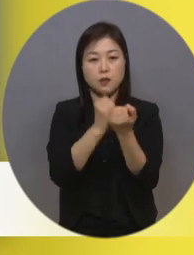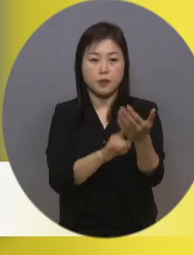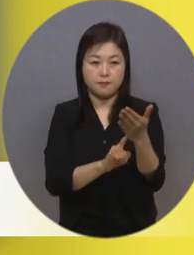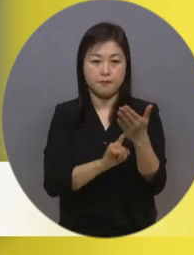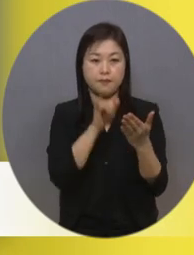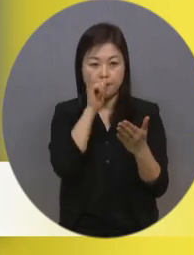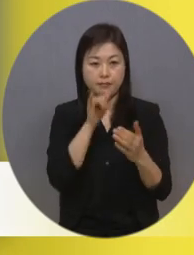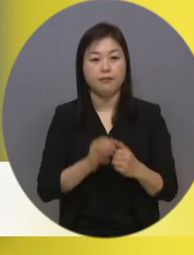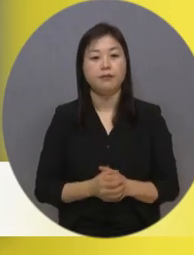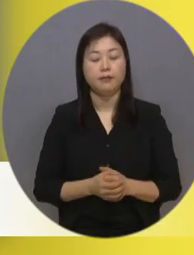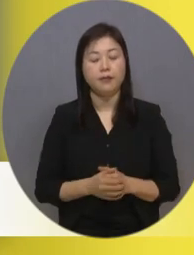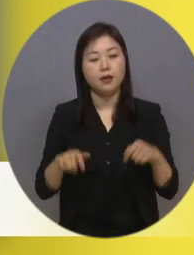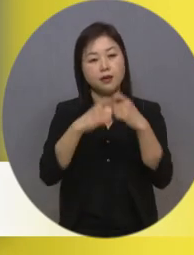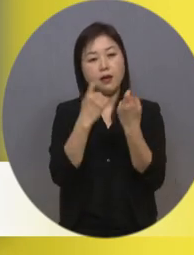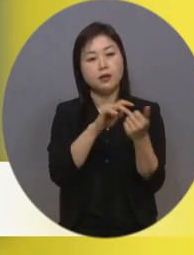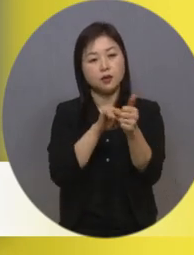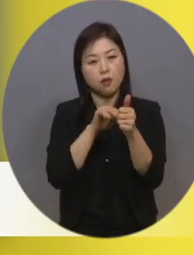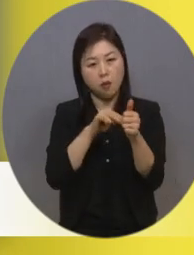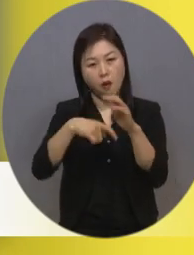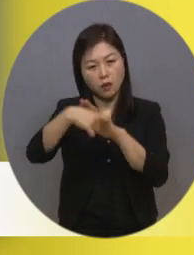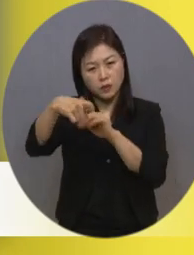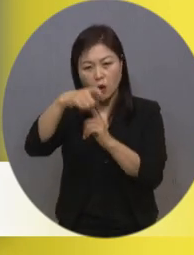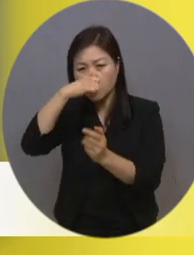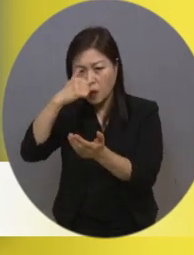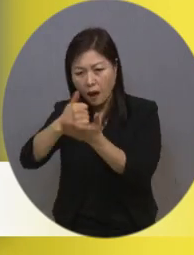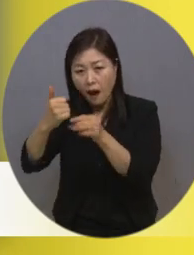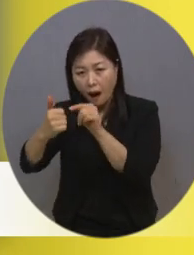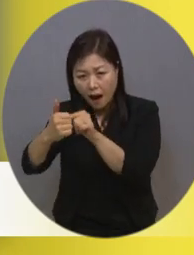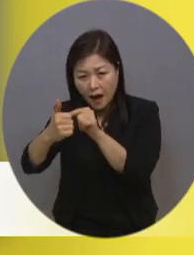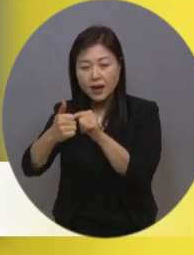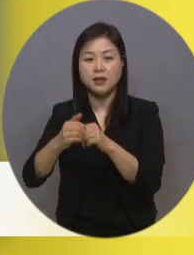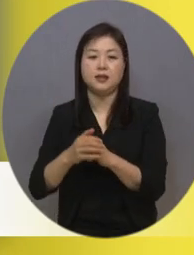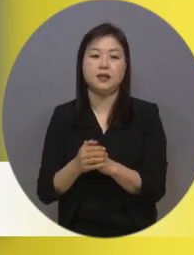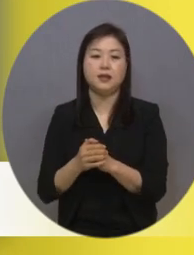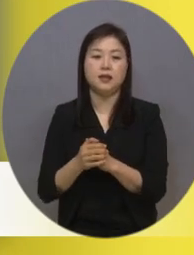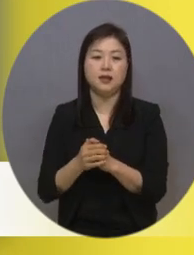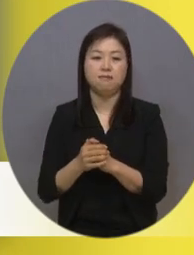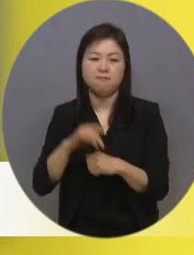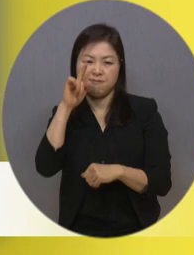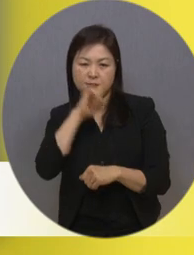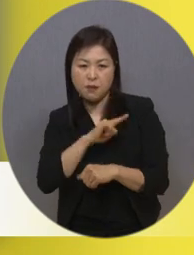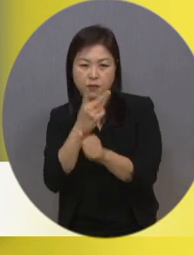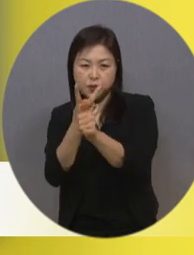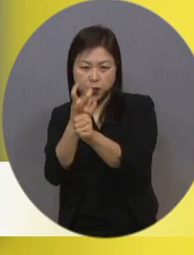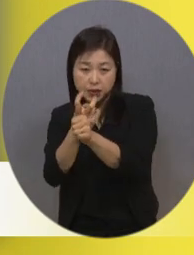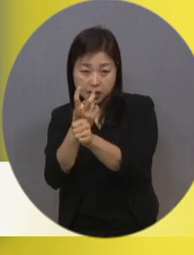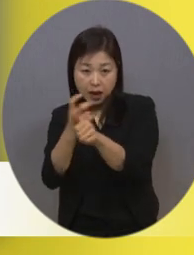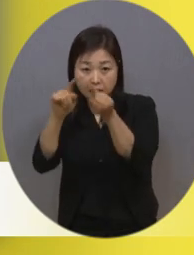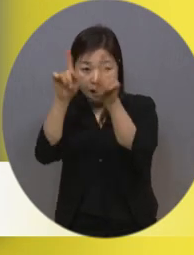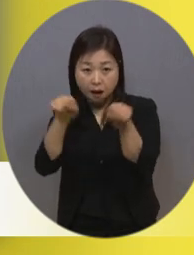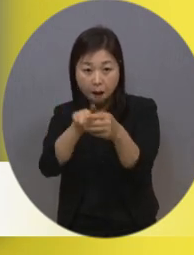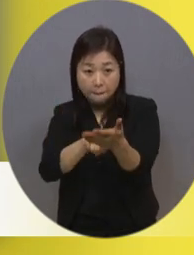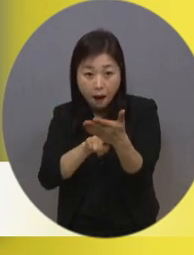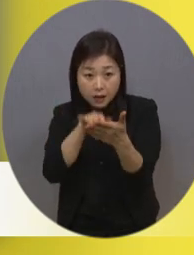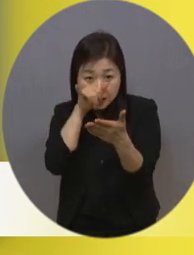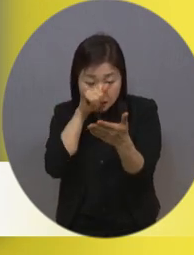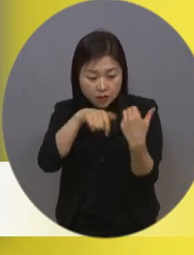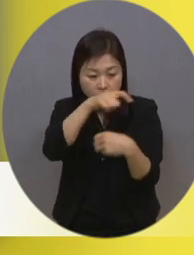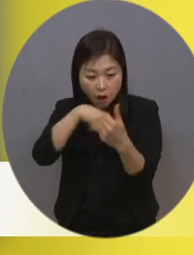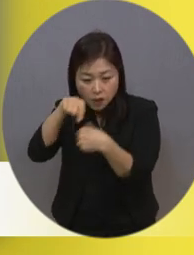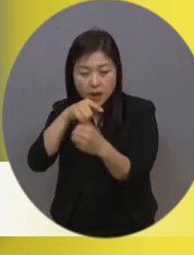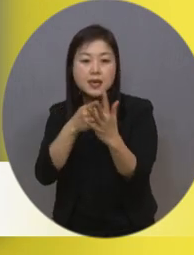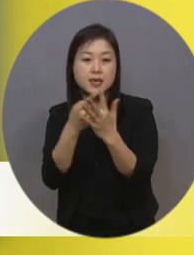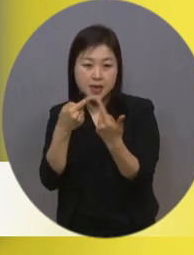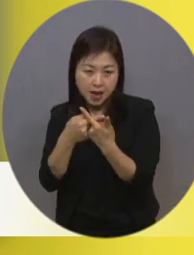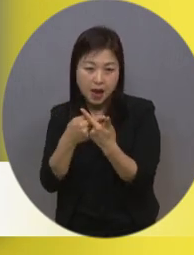있습니다. 개인정보를 훔쳐 범죄를 저지르는 캐릭터 악당토끼가 자료에 등장해 각 상황의 이해를 돕는